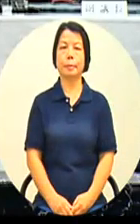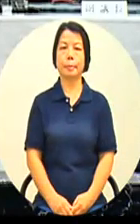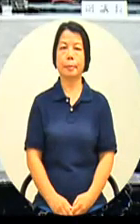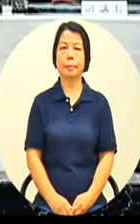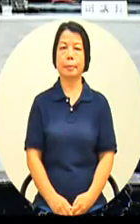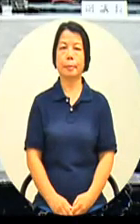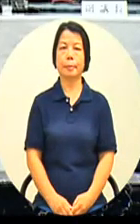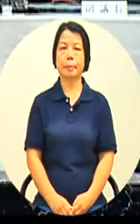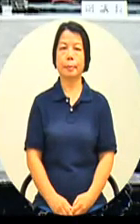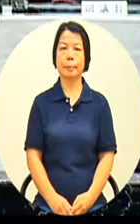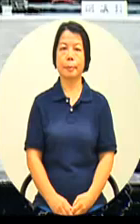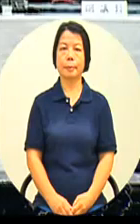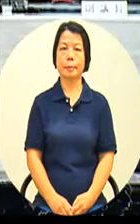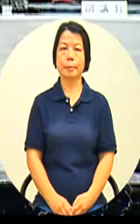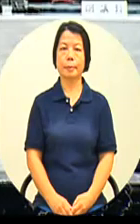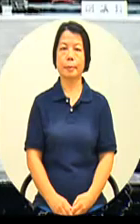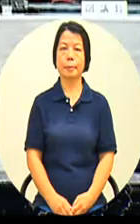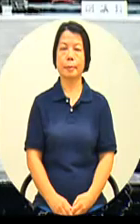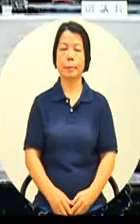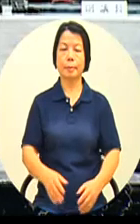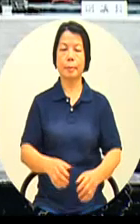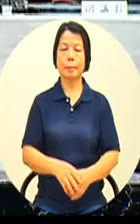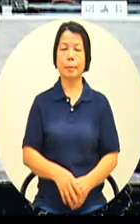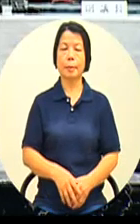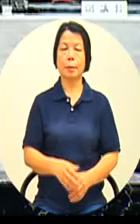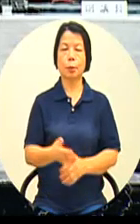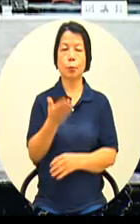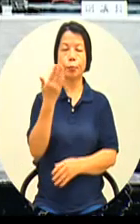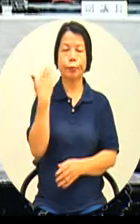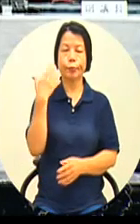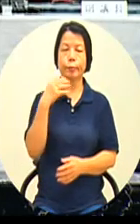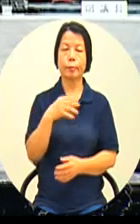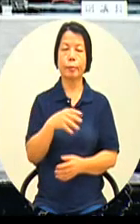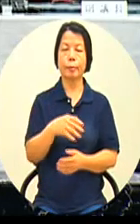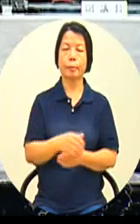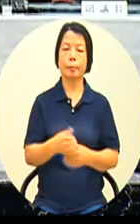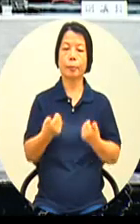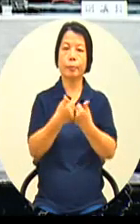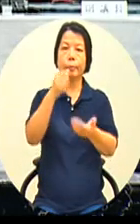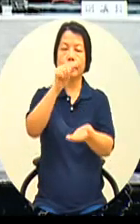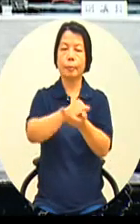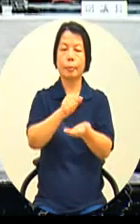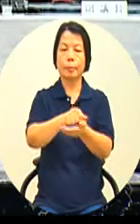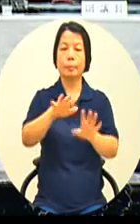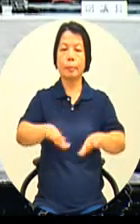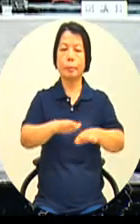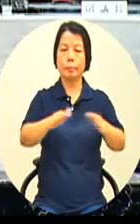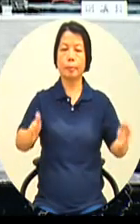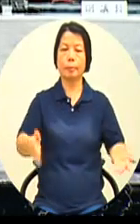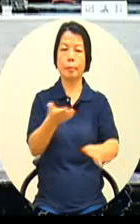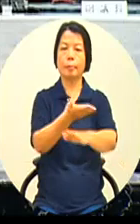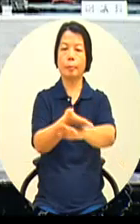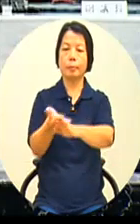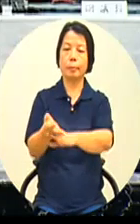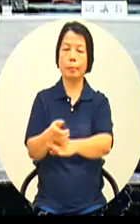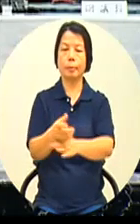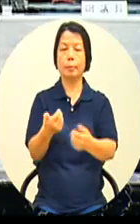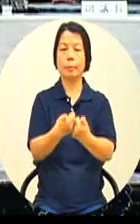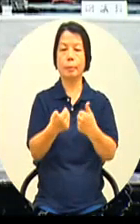来，跟我们先宣布上一次的会议记录哈，已经放在各位议员的桌上，请各位议员参